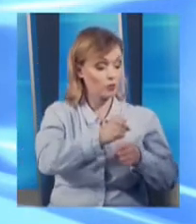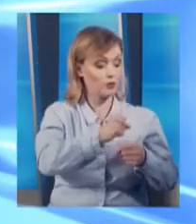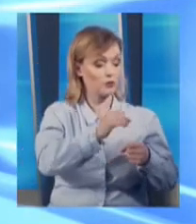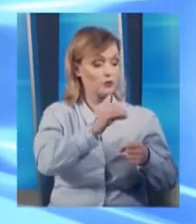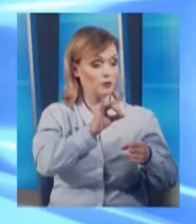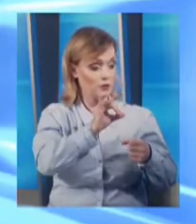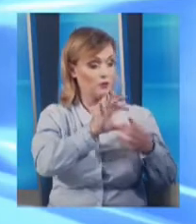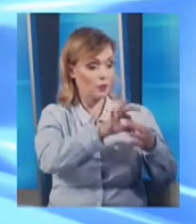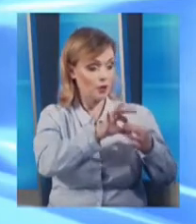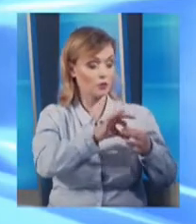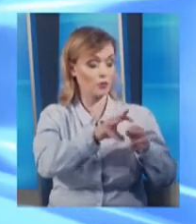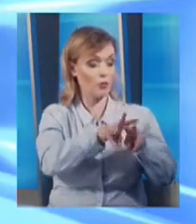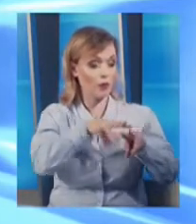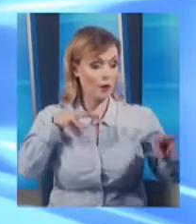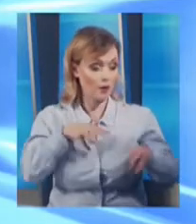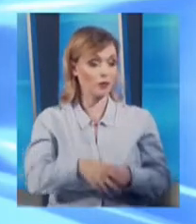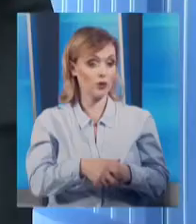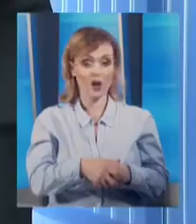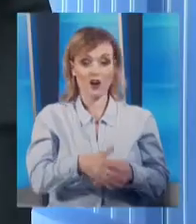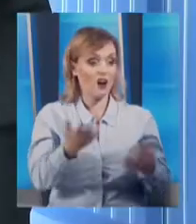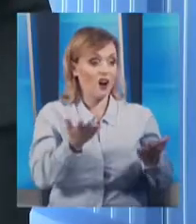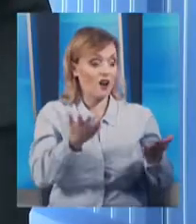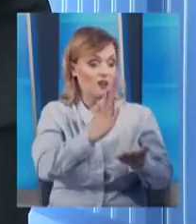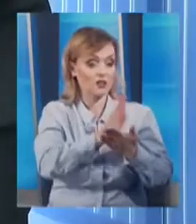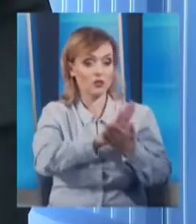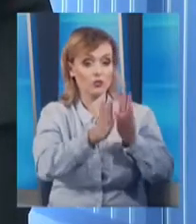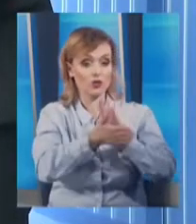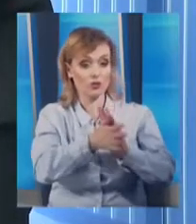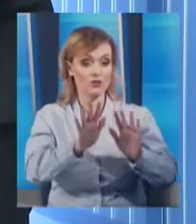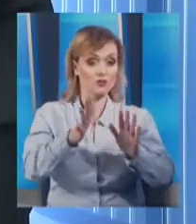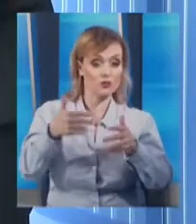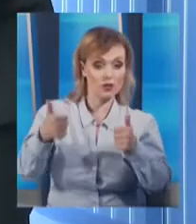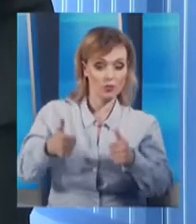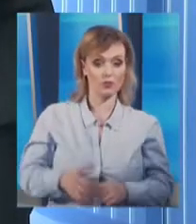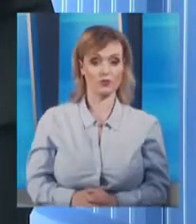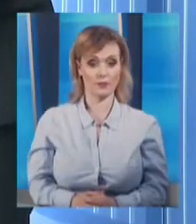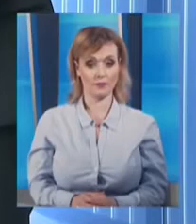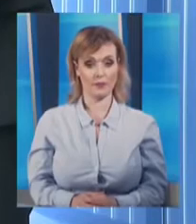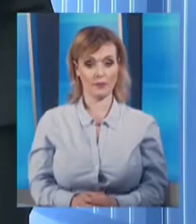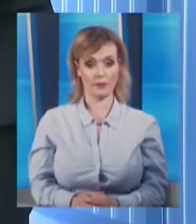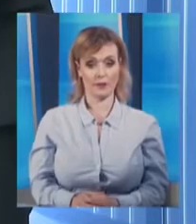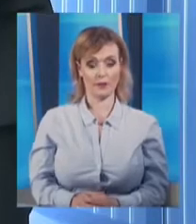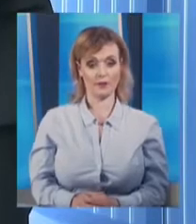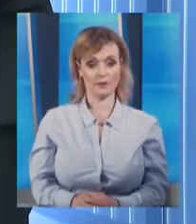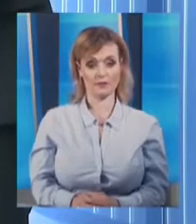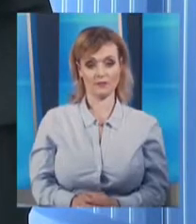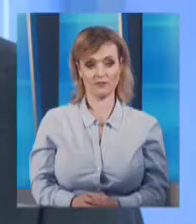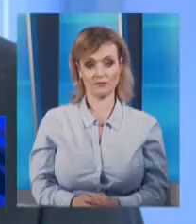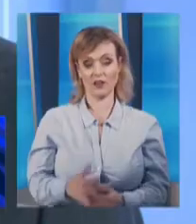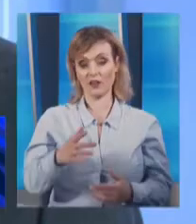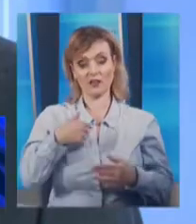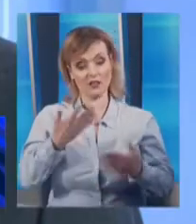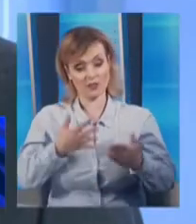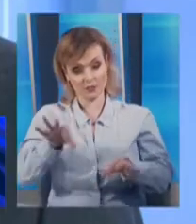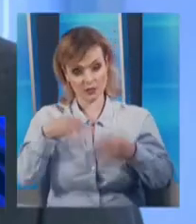tocmai, eu știu, într-o situație favorabilă, da, nu, este un parlament ostil. Dacă îmi permiteți, noi am dat